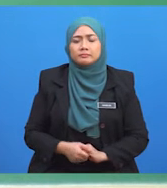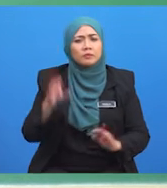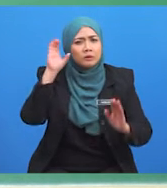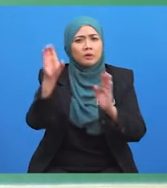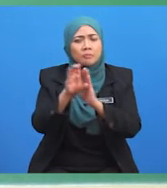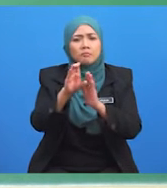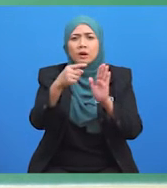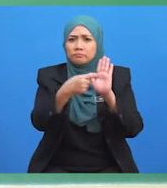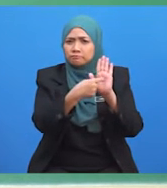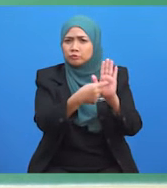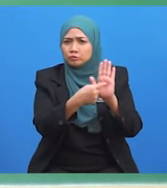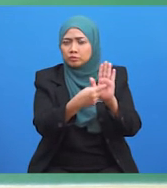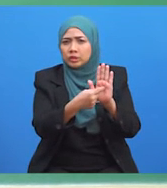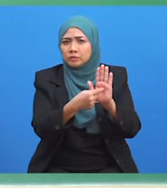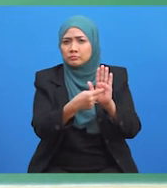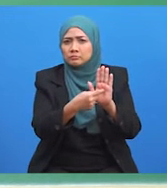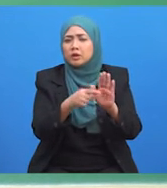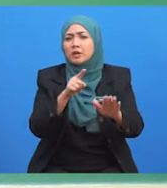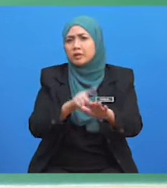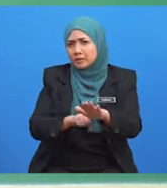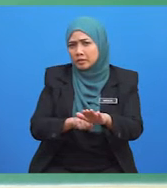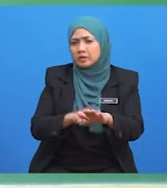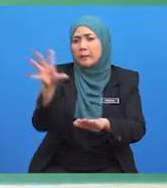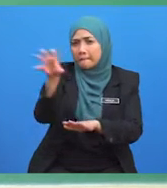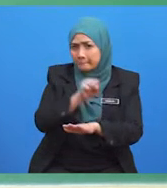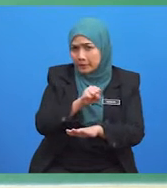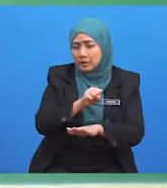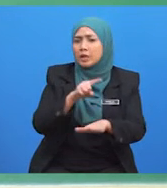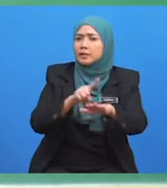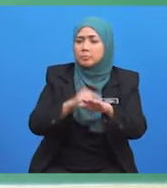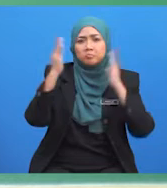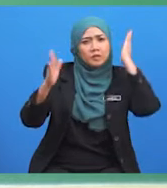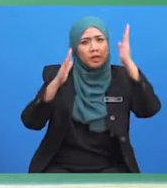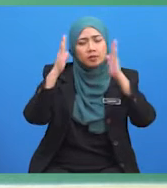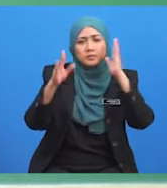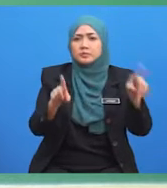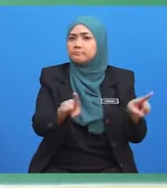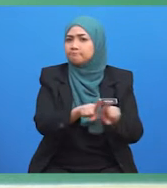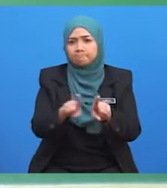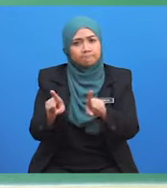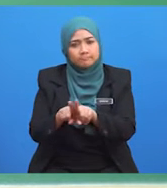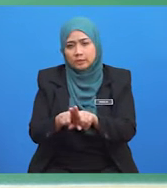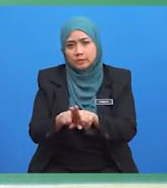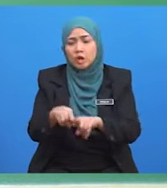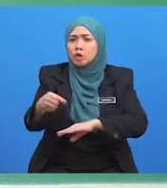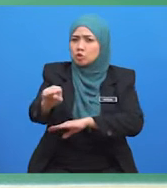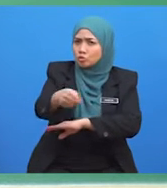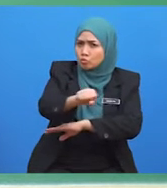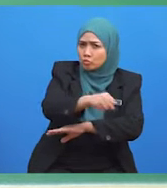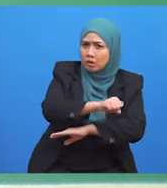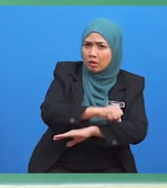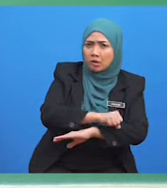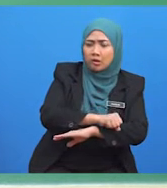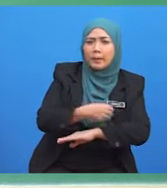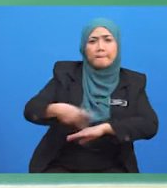Gambar-gambar ini pun diambil di Malaysia juga. Sungai yang tercemar,